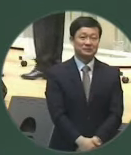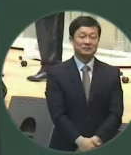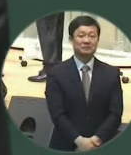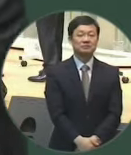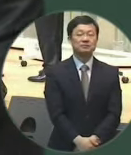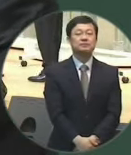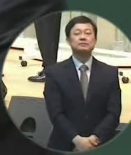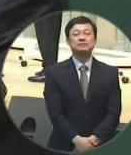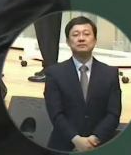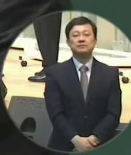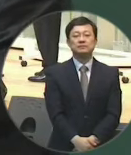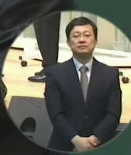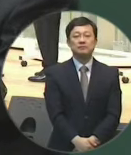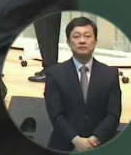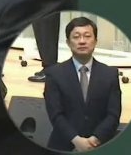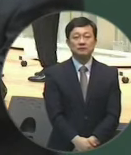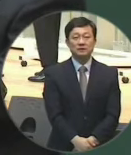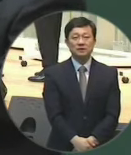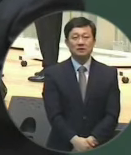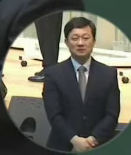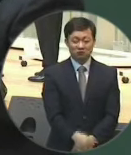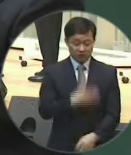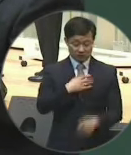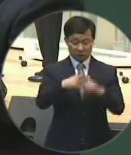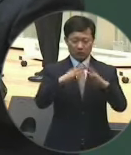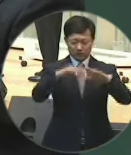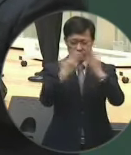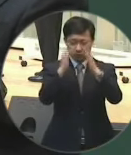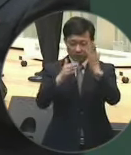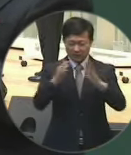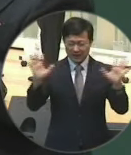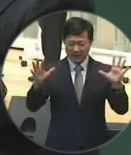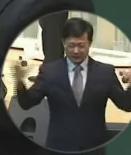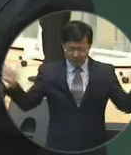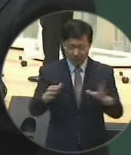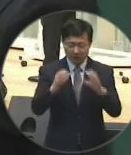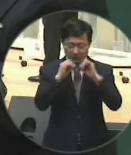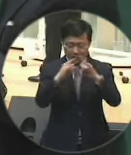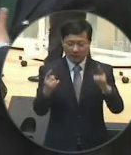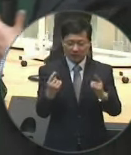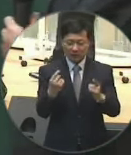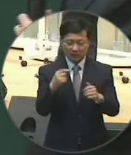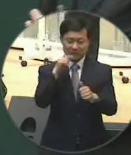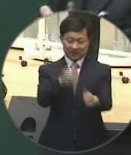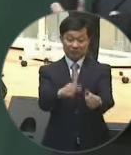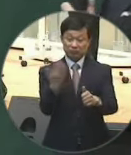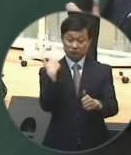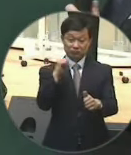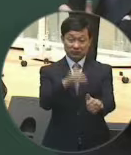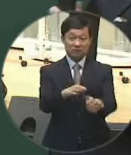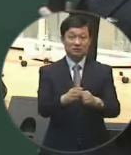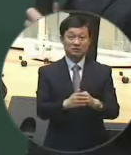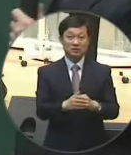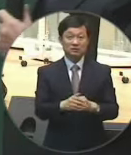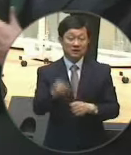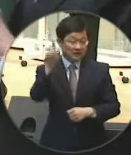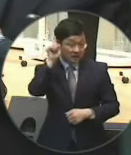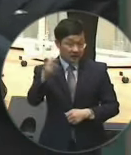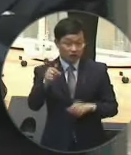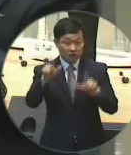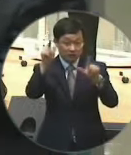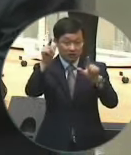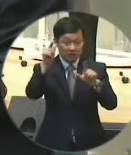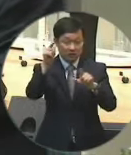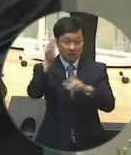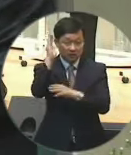word. 전교인 캠프 일어나라. And we need to have the all church member camps. 내일 나갈 설교입니다만